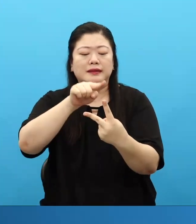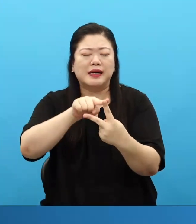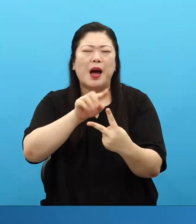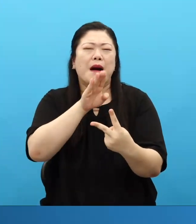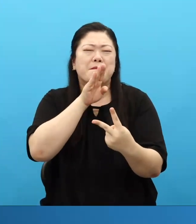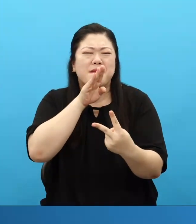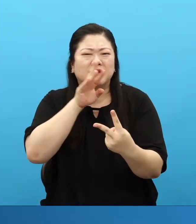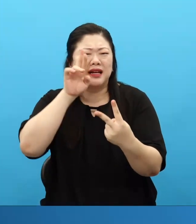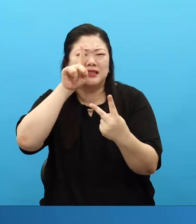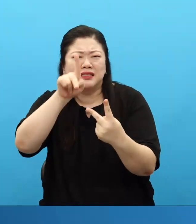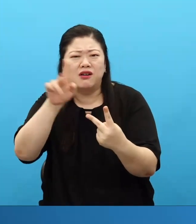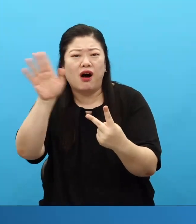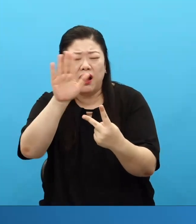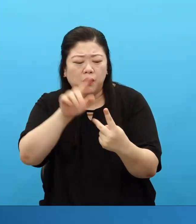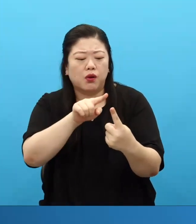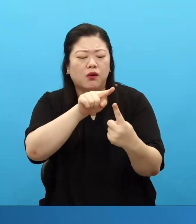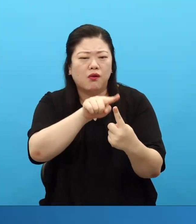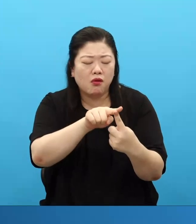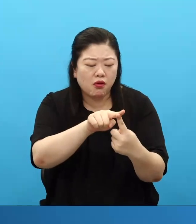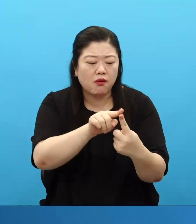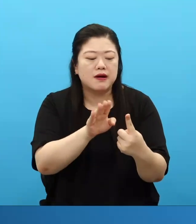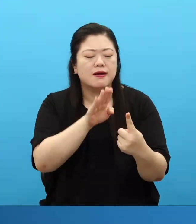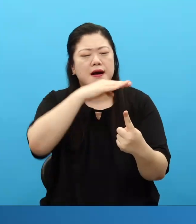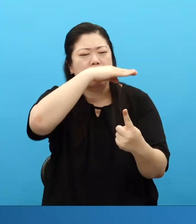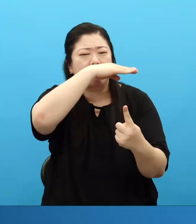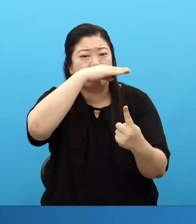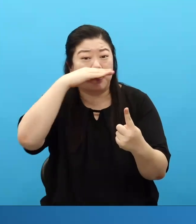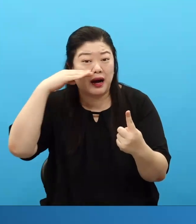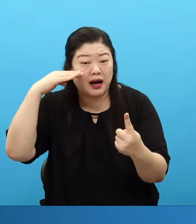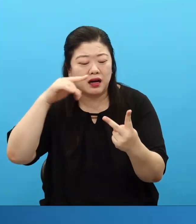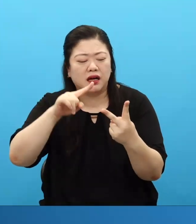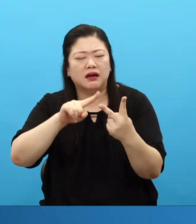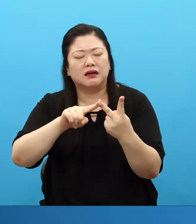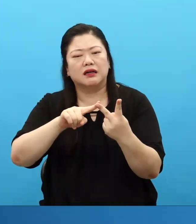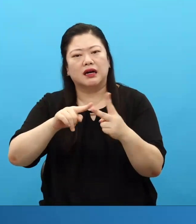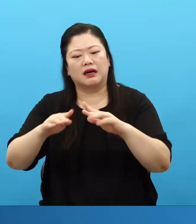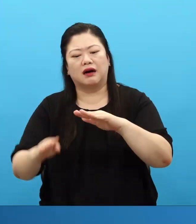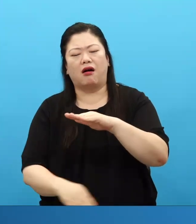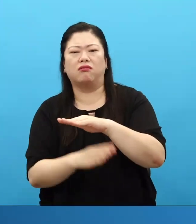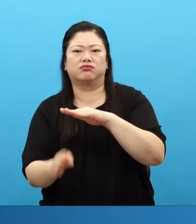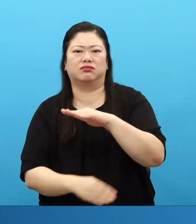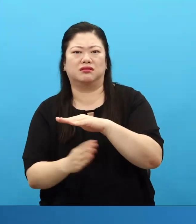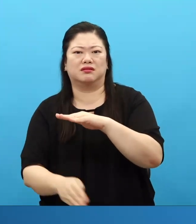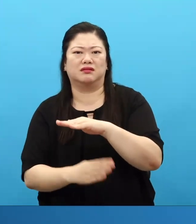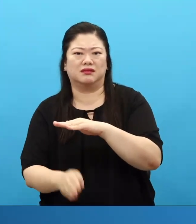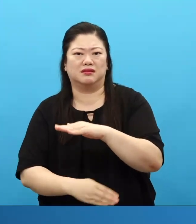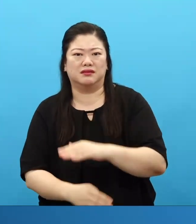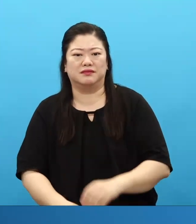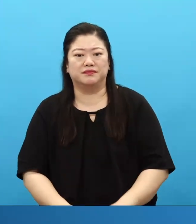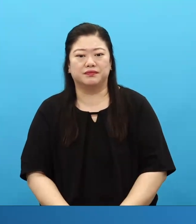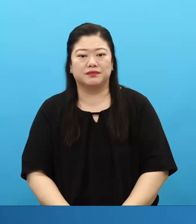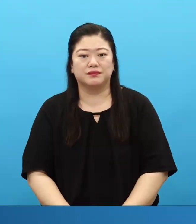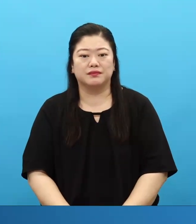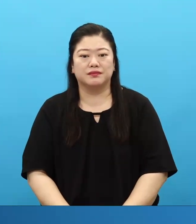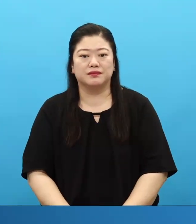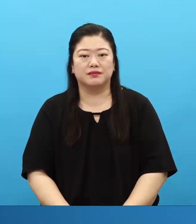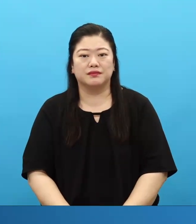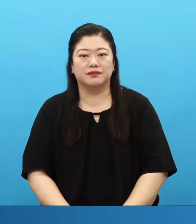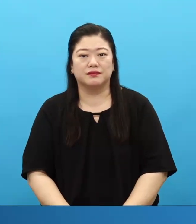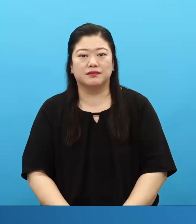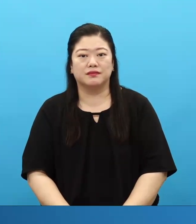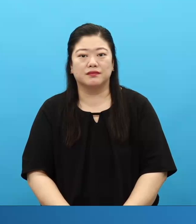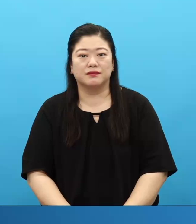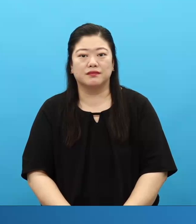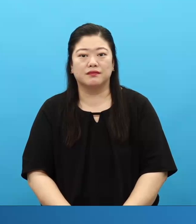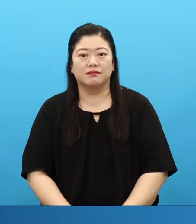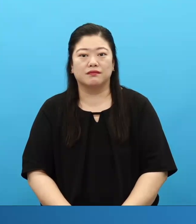마 아버지는 고자질해? They said the right word, saying, "Oh, how come you're 그거요. tattletaling to a father about us? 아니 왜님만 좋은 옷 입고 다녀? How come you're